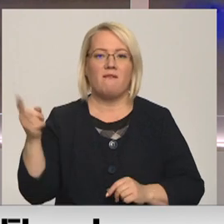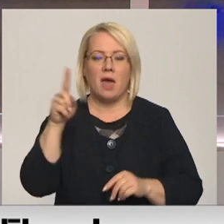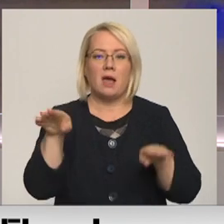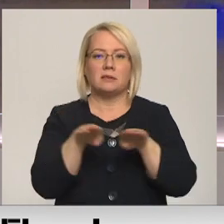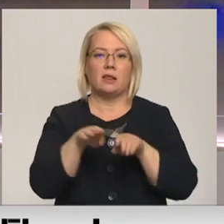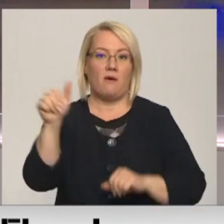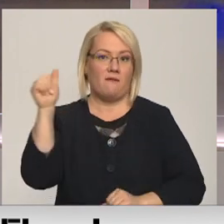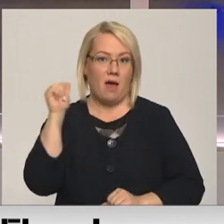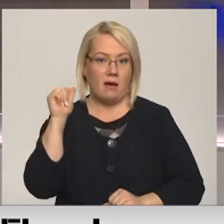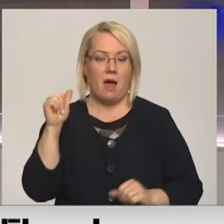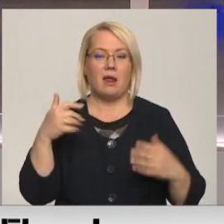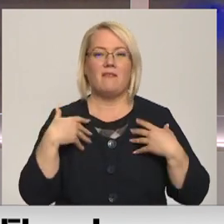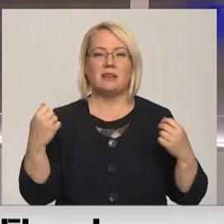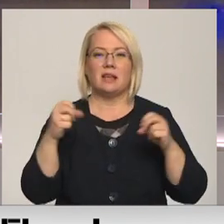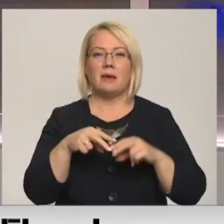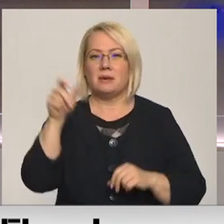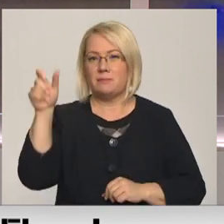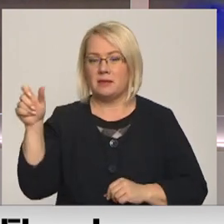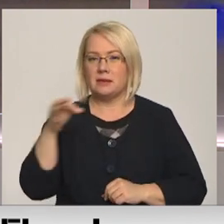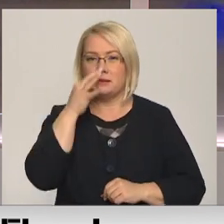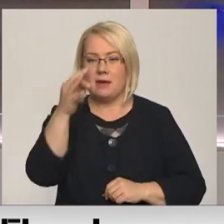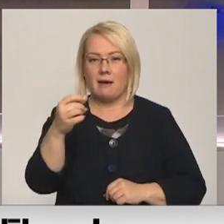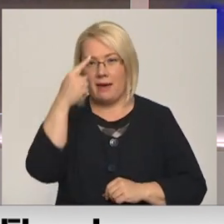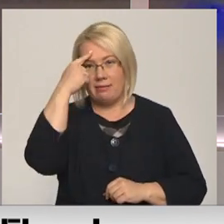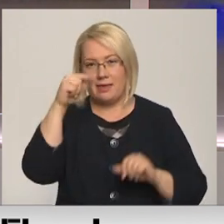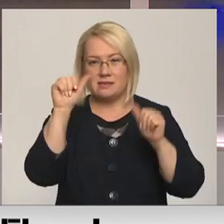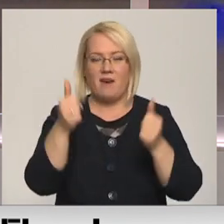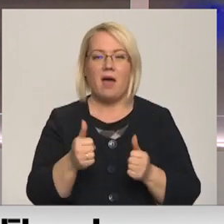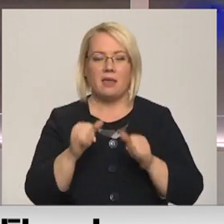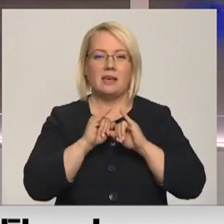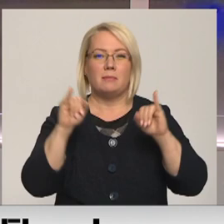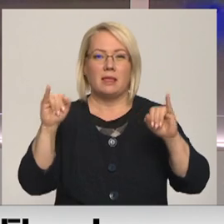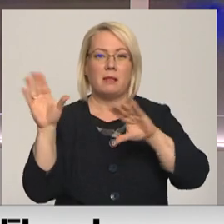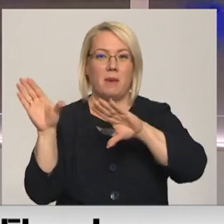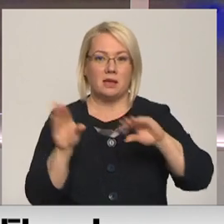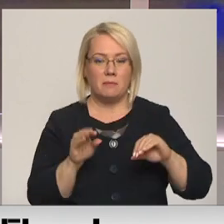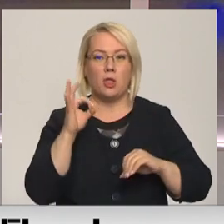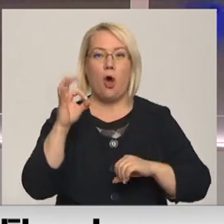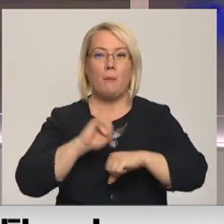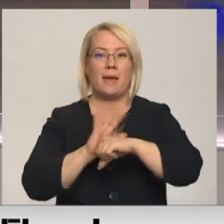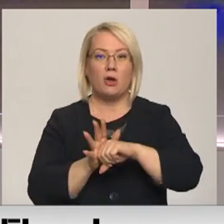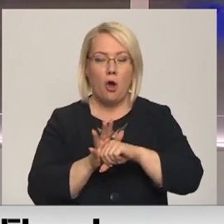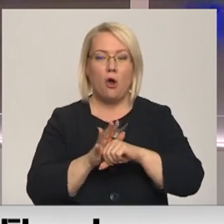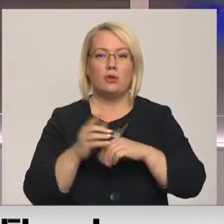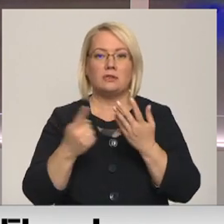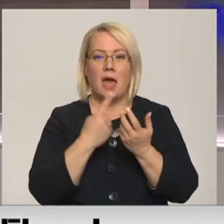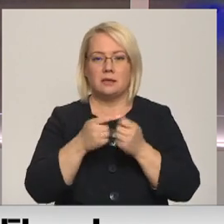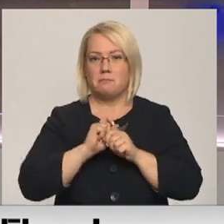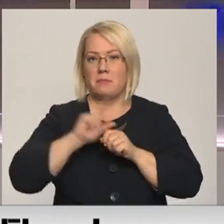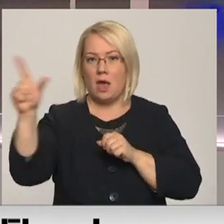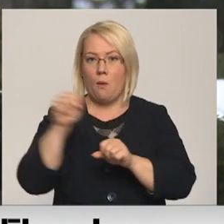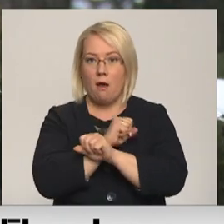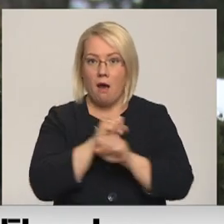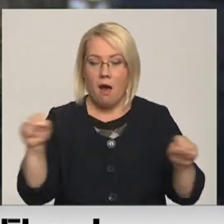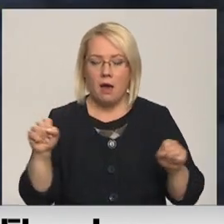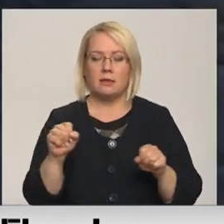vakar. Epidemiologi novērojuši, ka deltas varianta izplatība ir mazinājusies, taču omikrona gadījumu skaits pieaug strauji. Ļoti liela